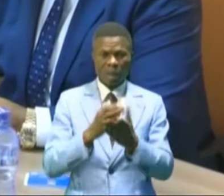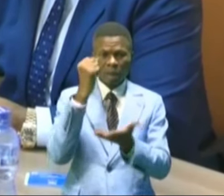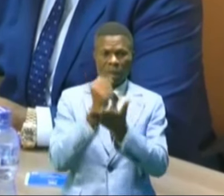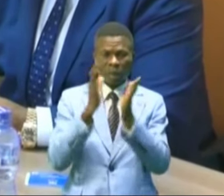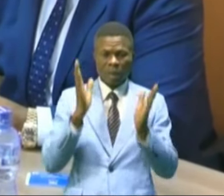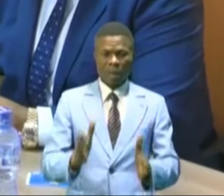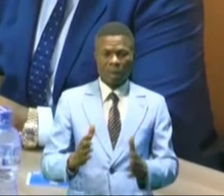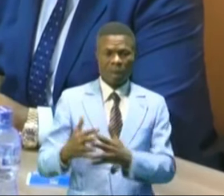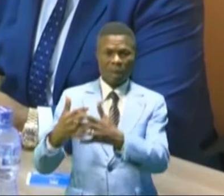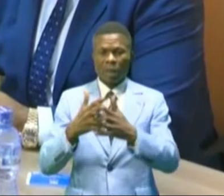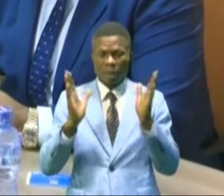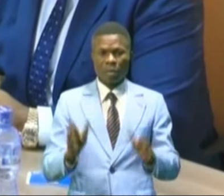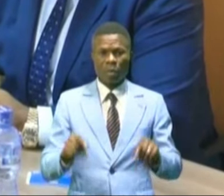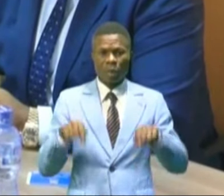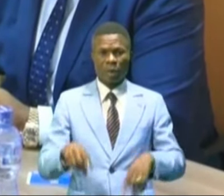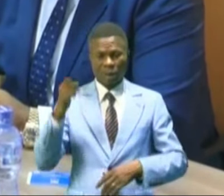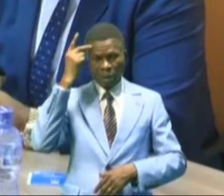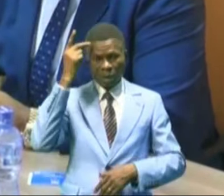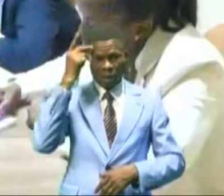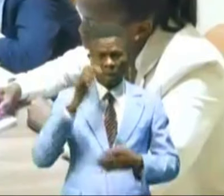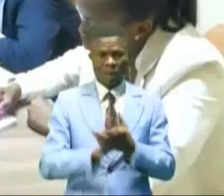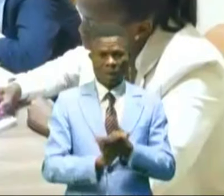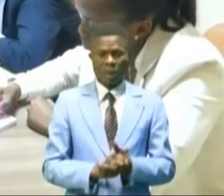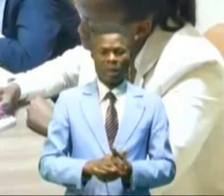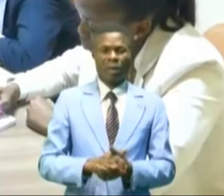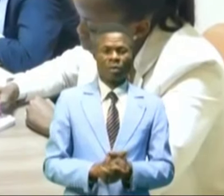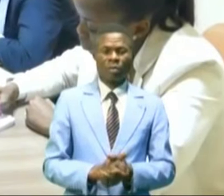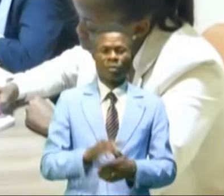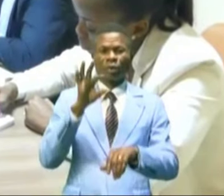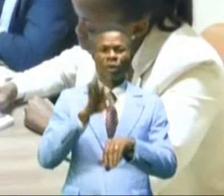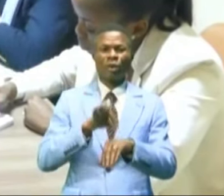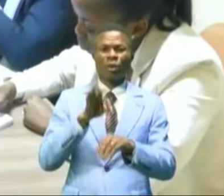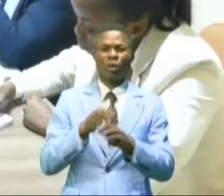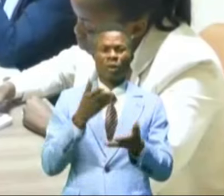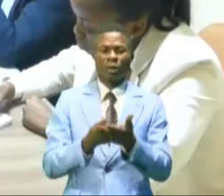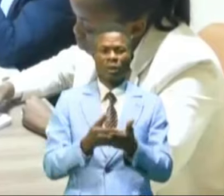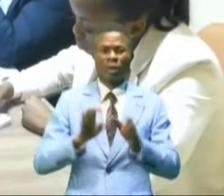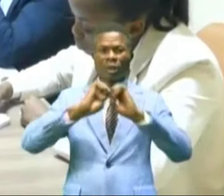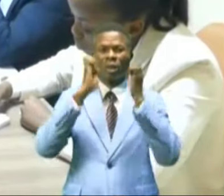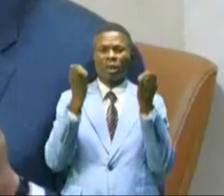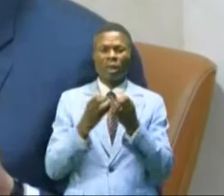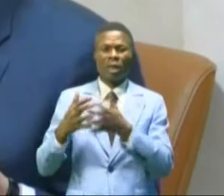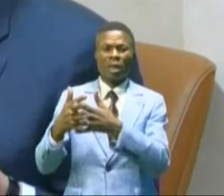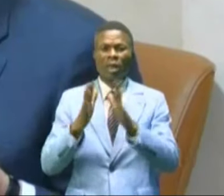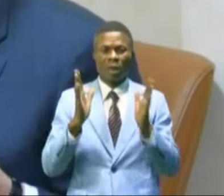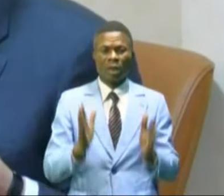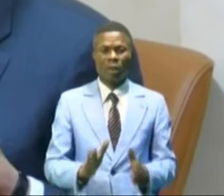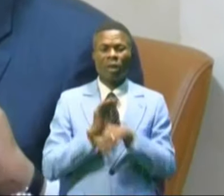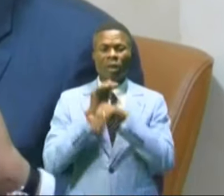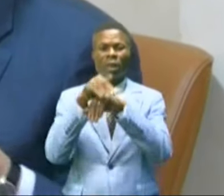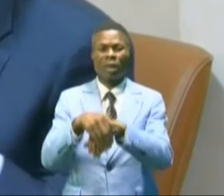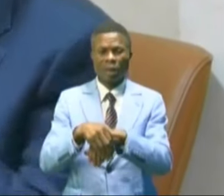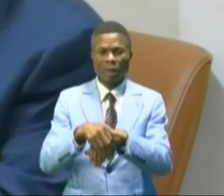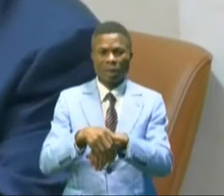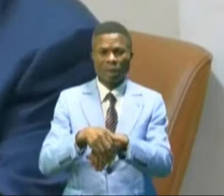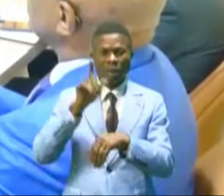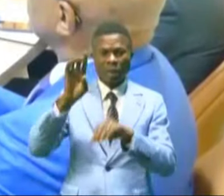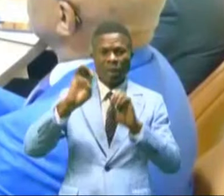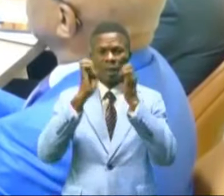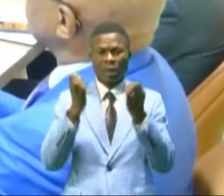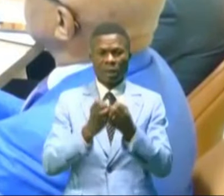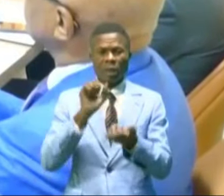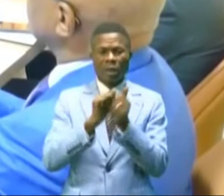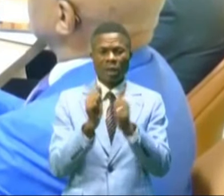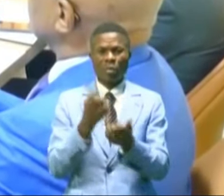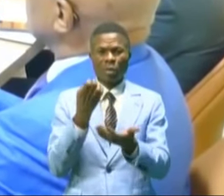l'ambassadrice américaine en RDC, Lucie Tamlin. Les opportunités pour les entreprises américaines et leur implication dans l'essor économique